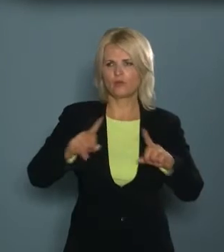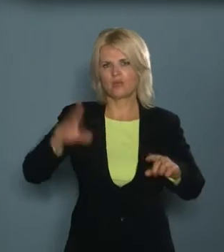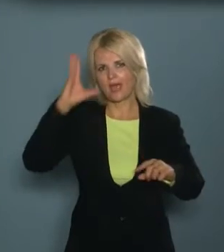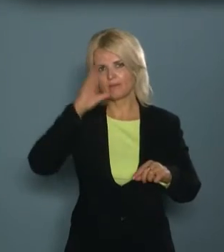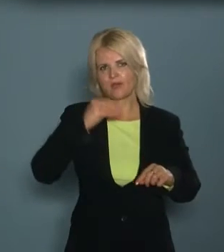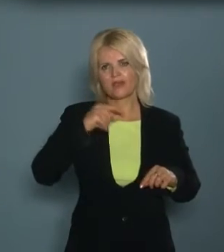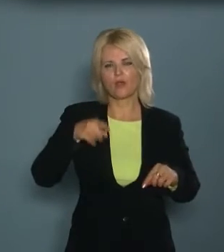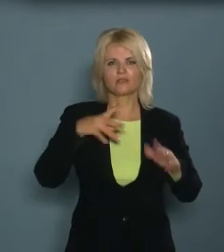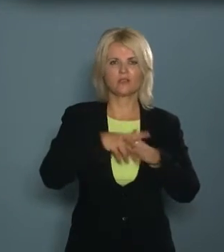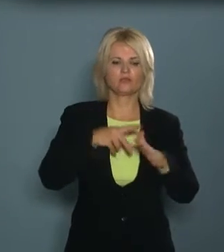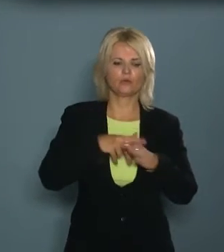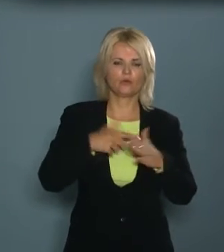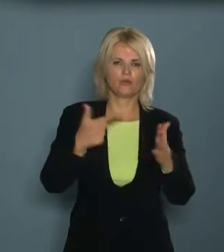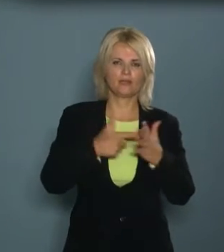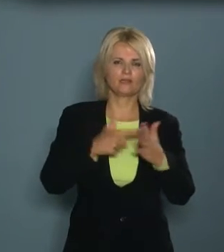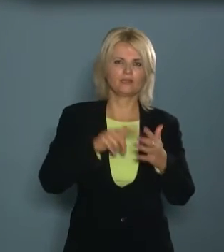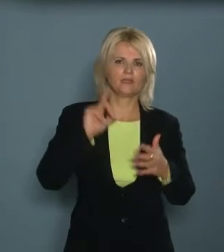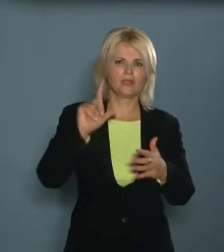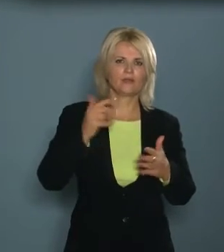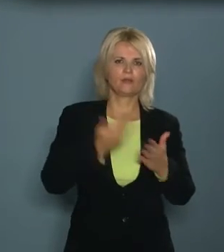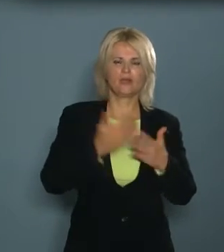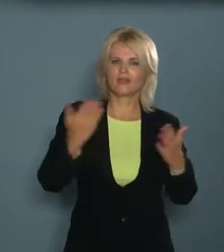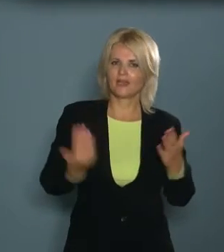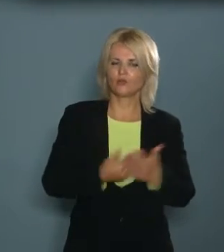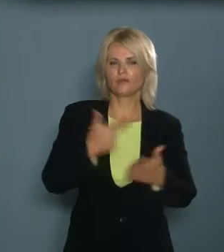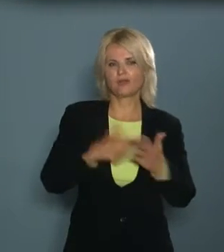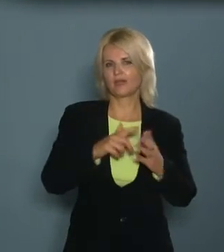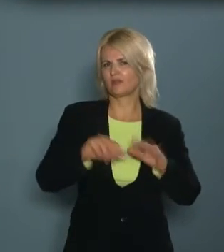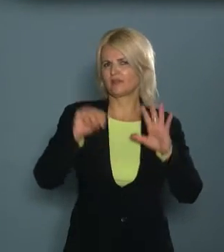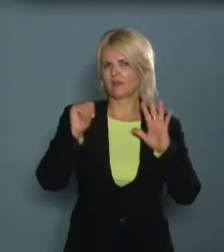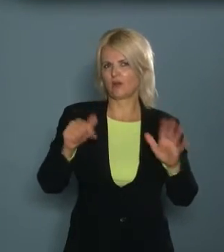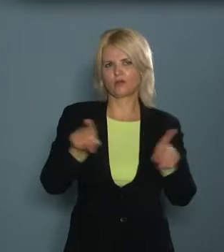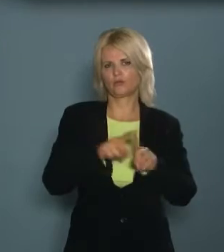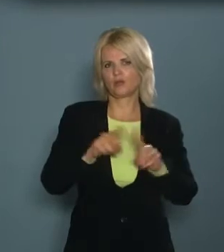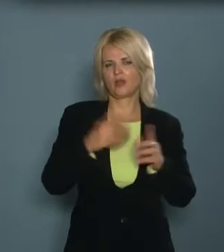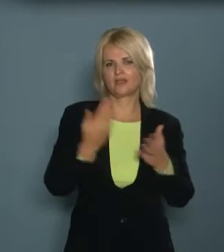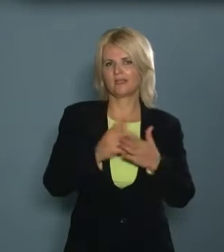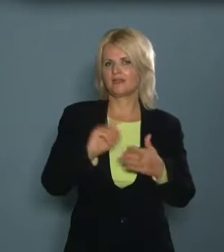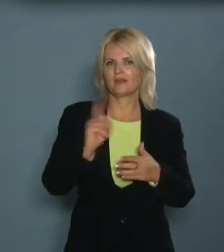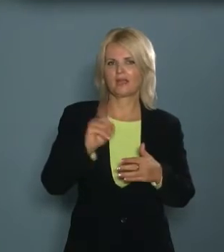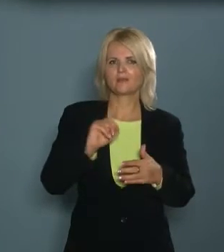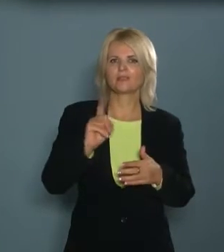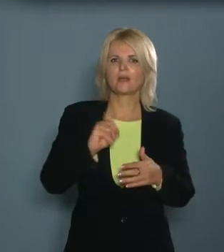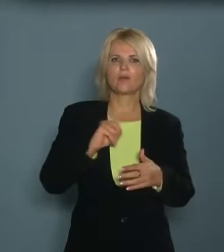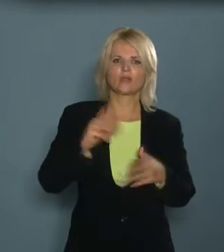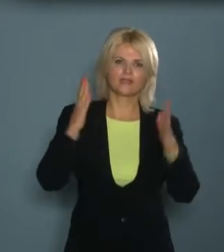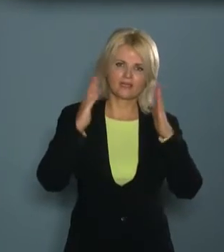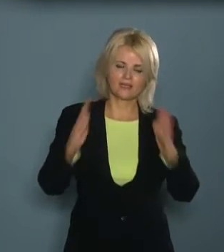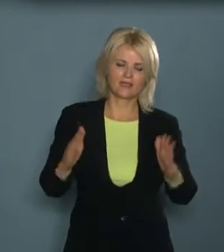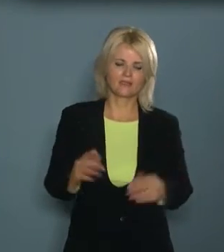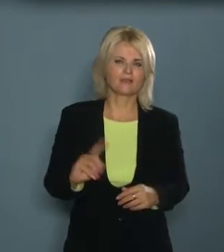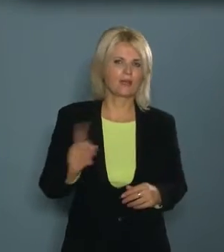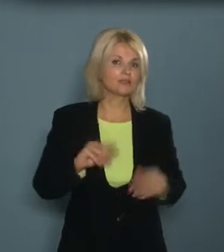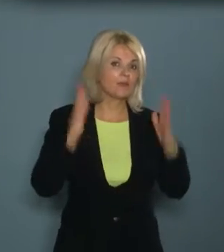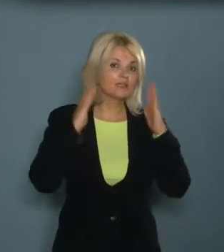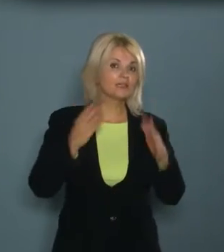az a dolga, hogy megint 2002 legyen, vagy 2006, hogy elaludjunk, ne higgyenek nekik, és azért ne